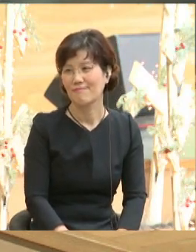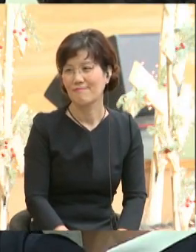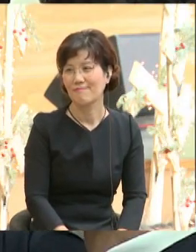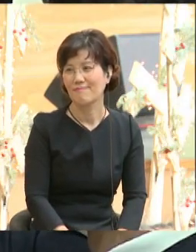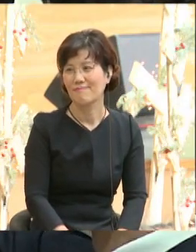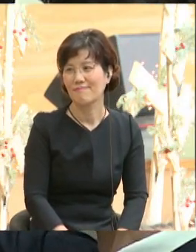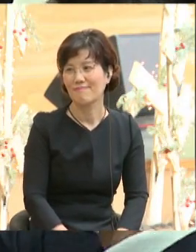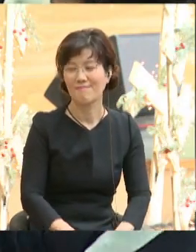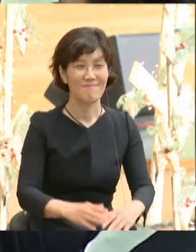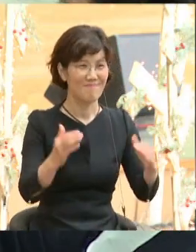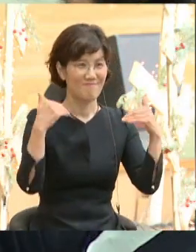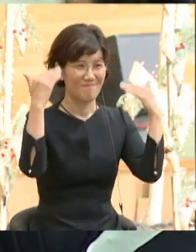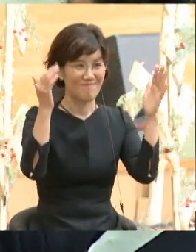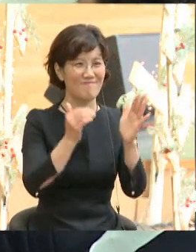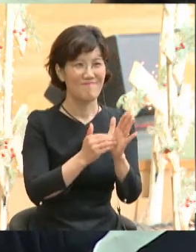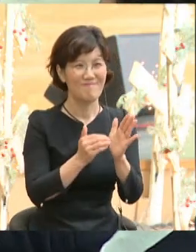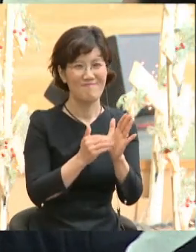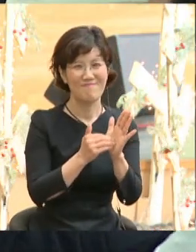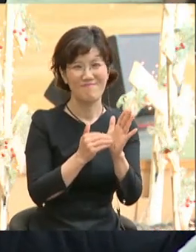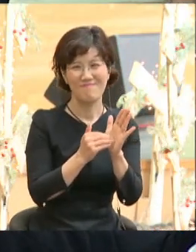비춰주세요. 다 컸습니다.